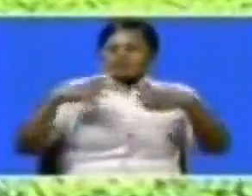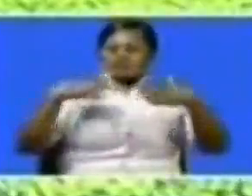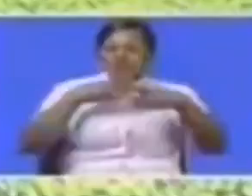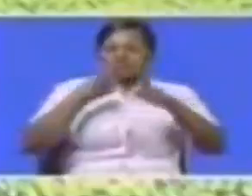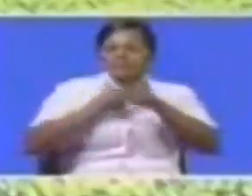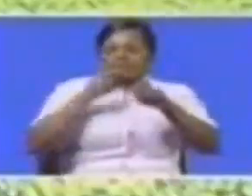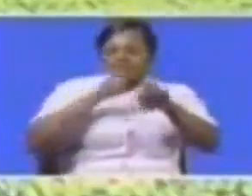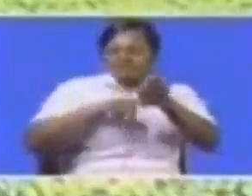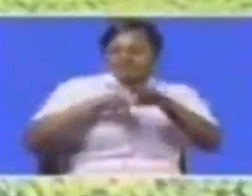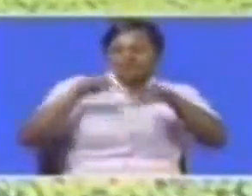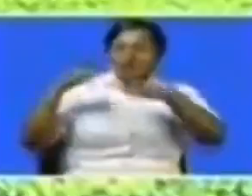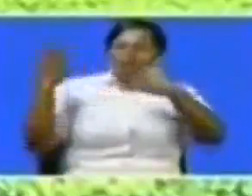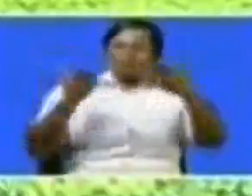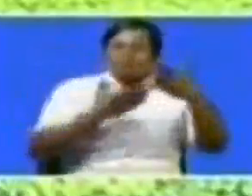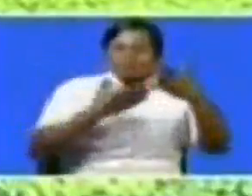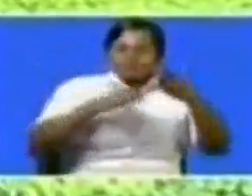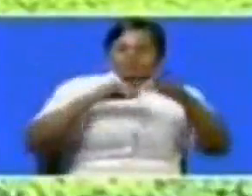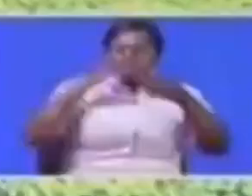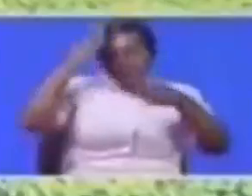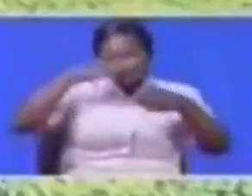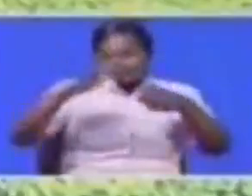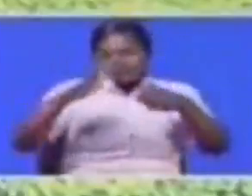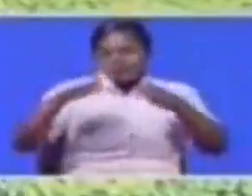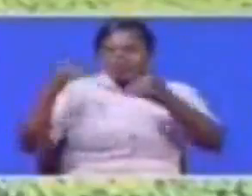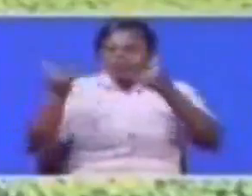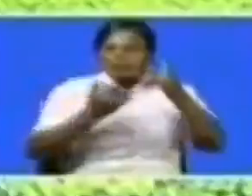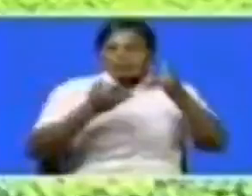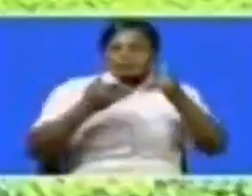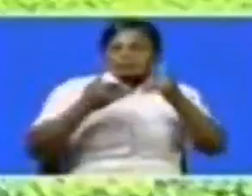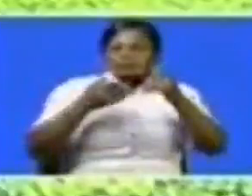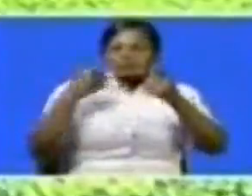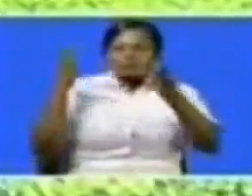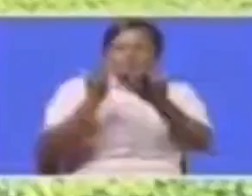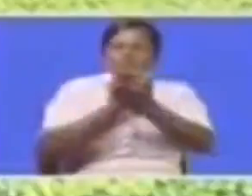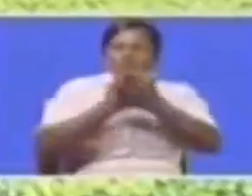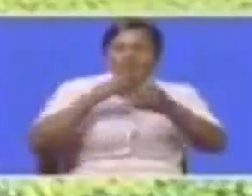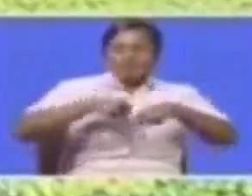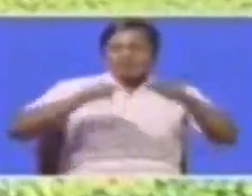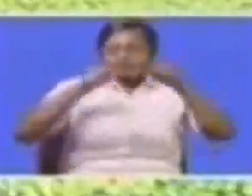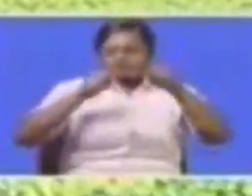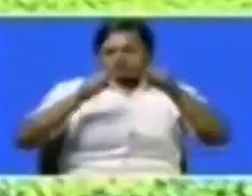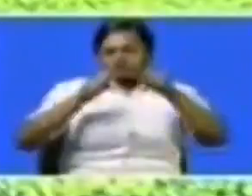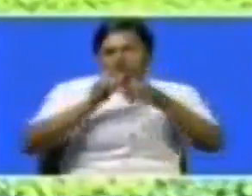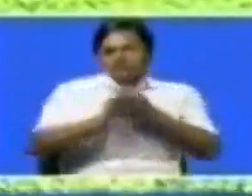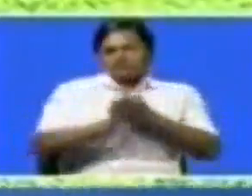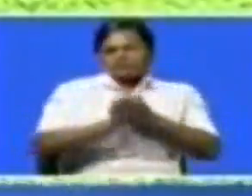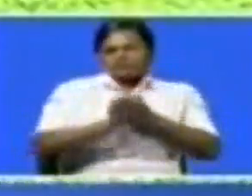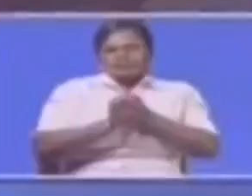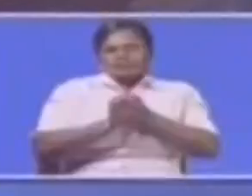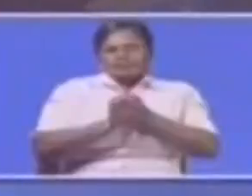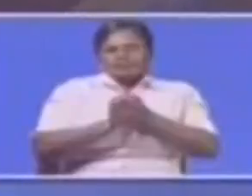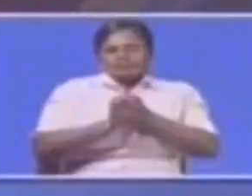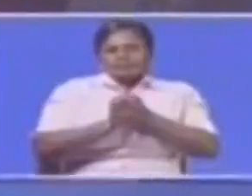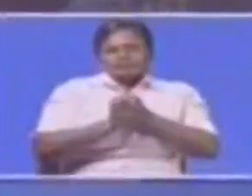kujiuzulu, la sivyo wawasilishe mswada bungeni ili kuanzisha mchakato wa kuondolewa ofisini kwa lazima.